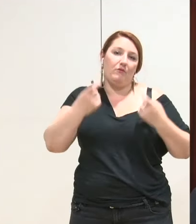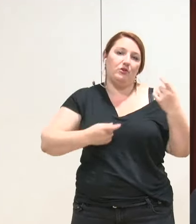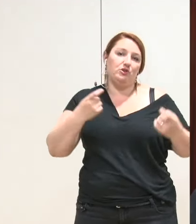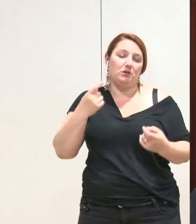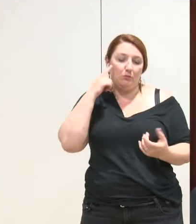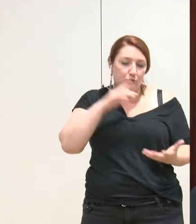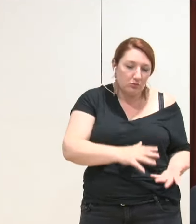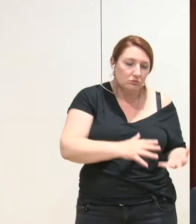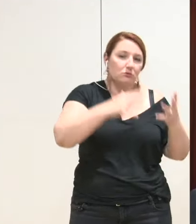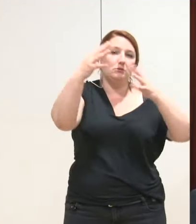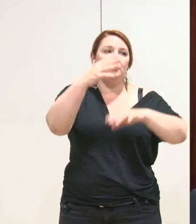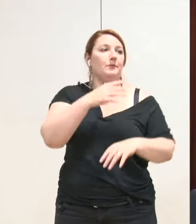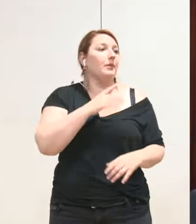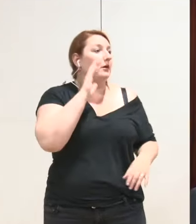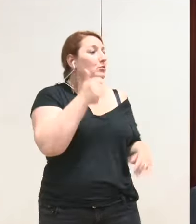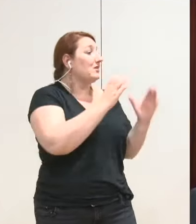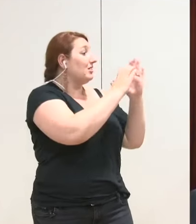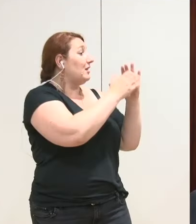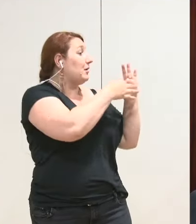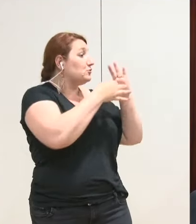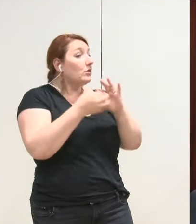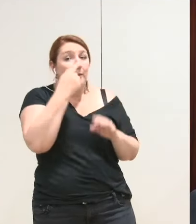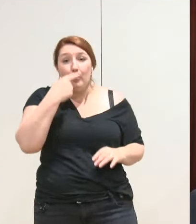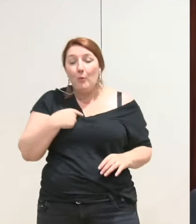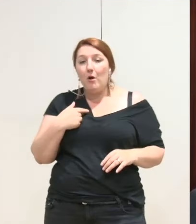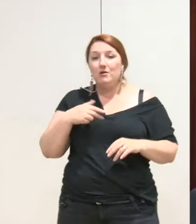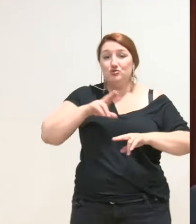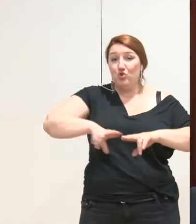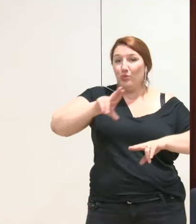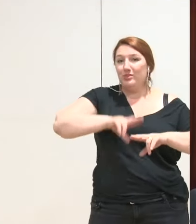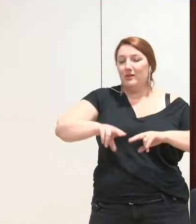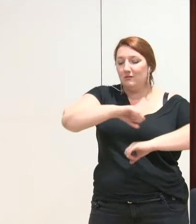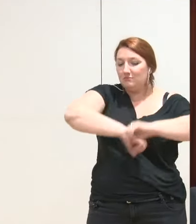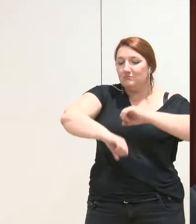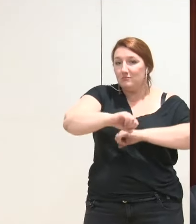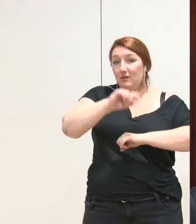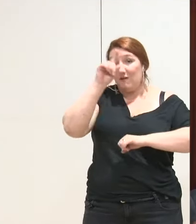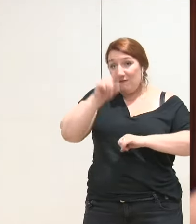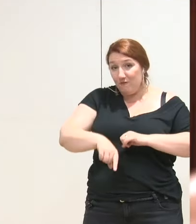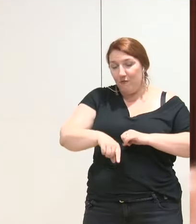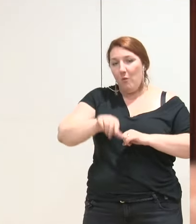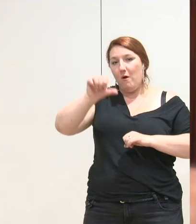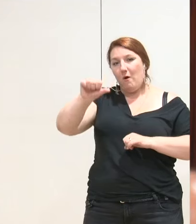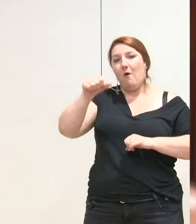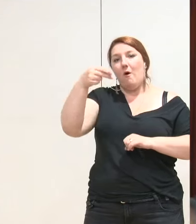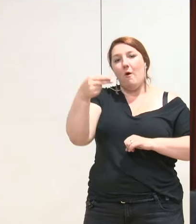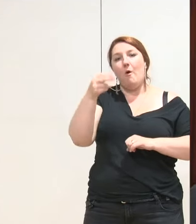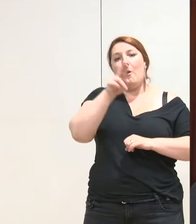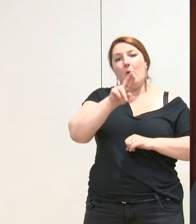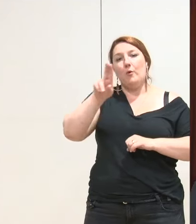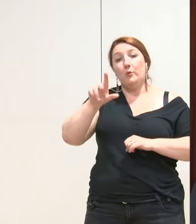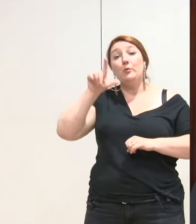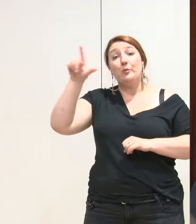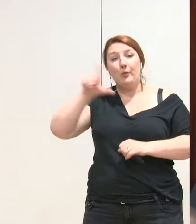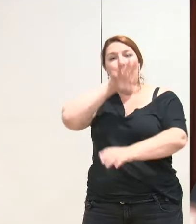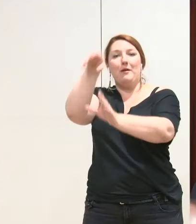le lien que je fais avec le avec la délibération ce chantier doit être inscrit dans le cadre de l'EN rue 2 le cadre du